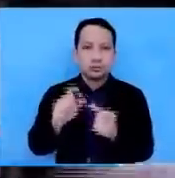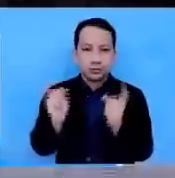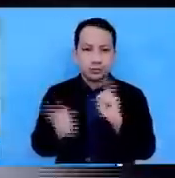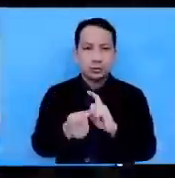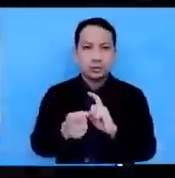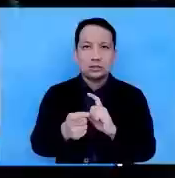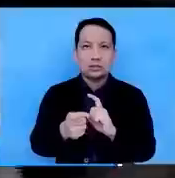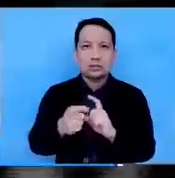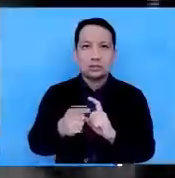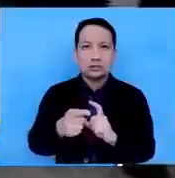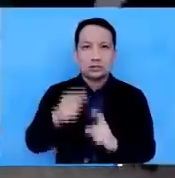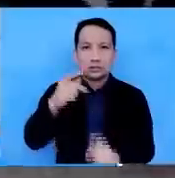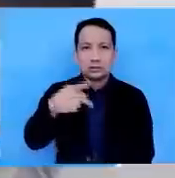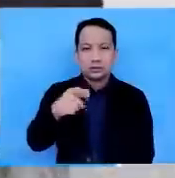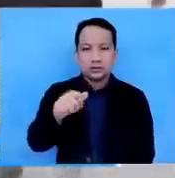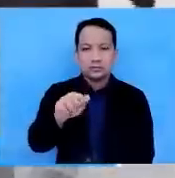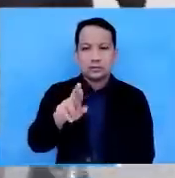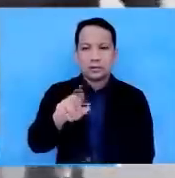sa Paris, France.